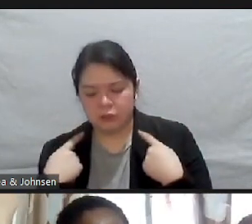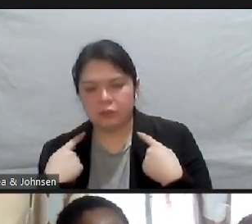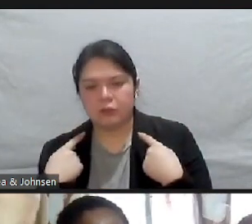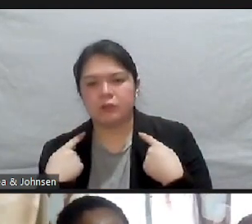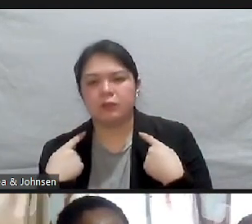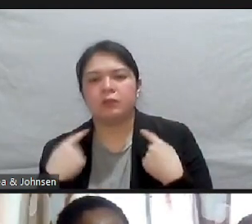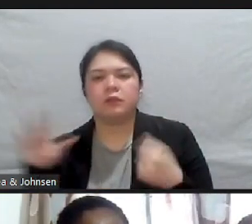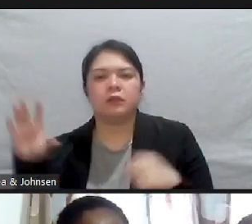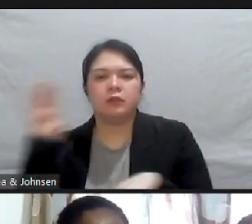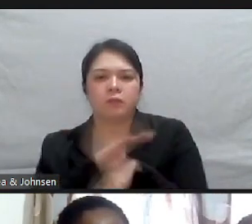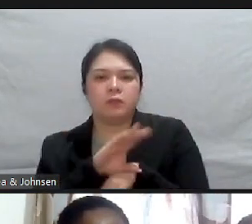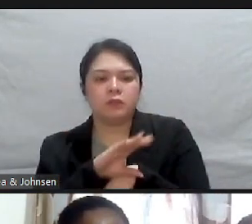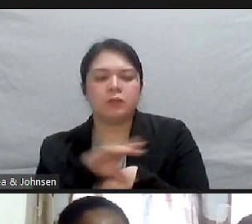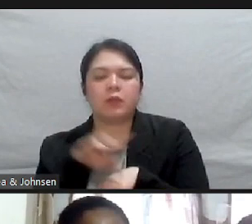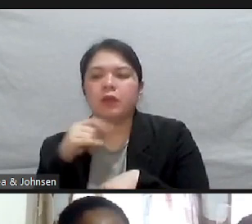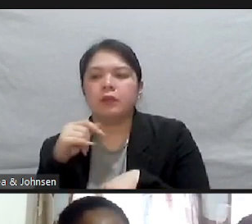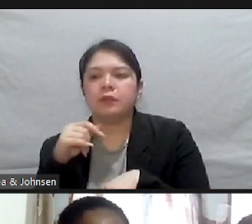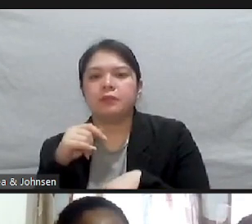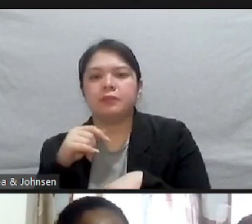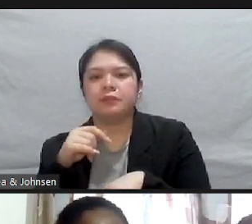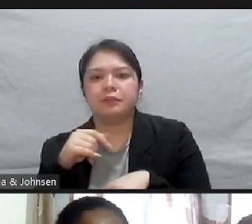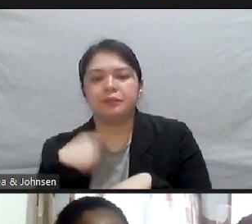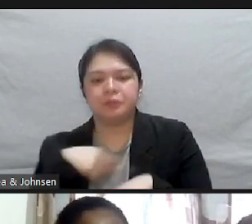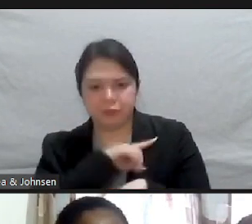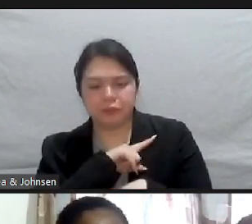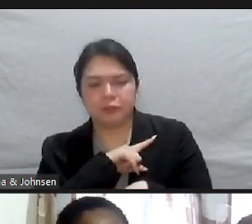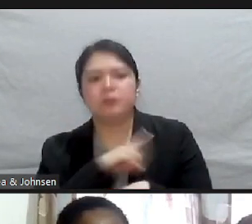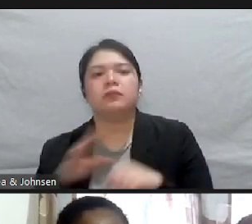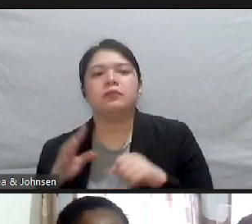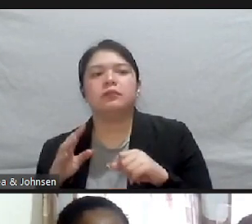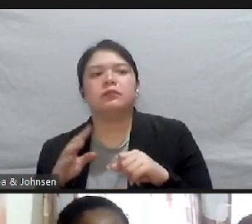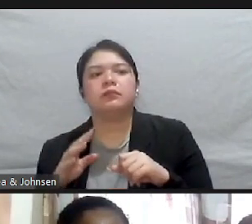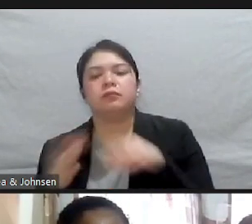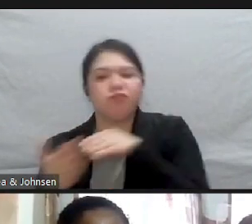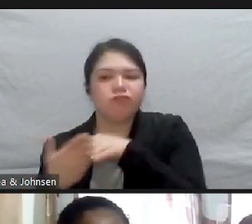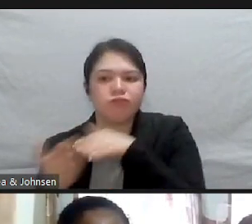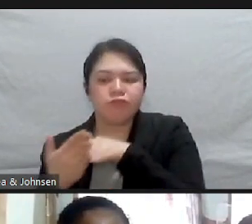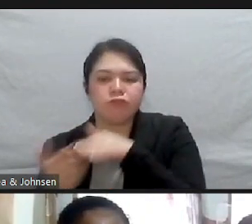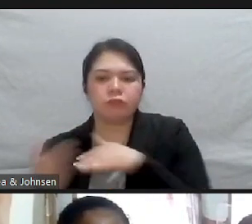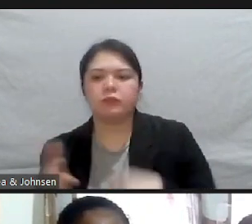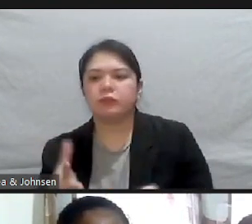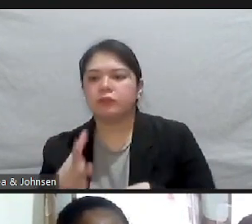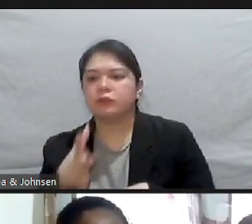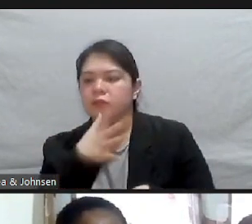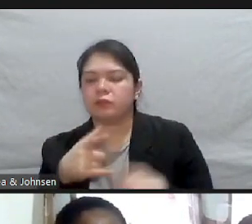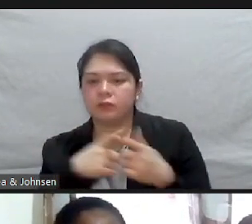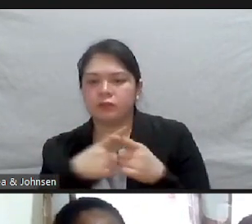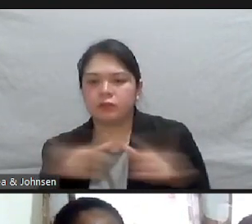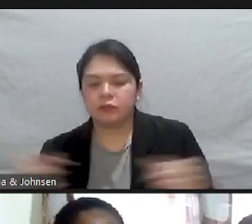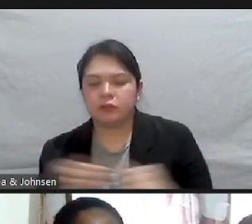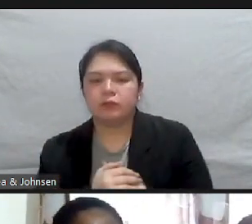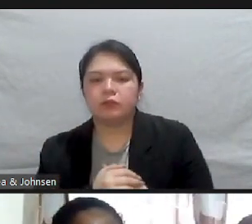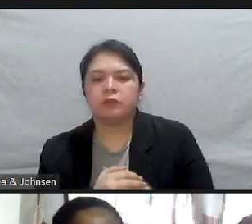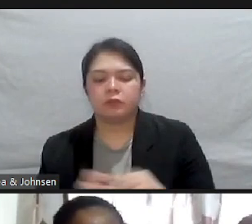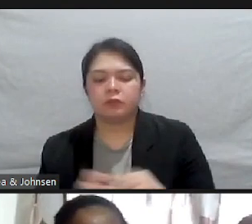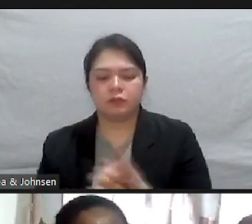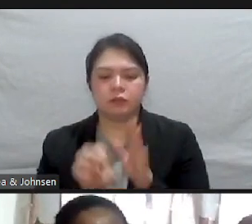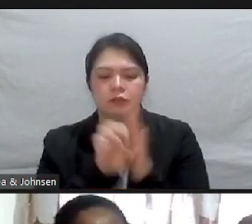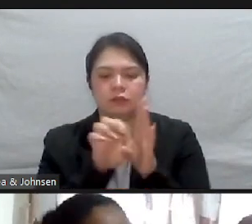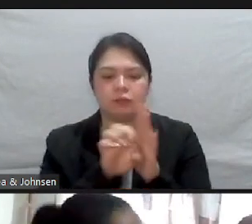forces, no, na nagsusulong ng ating mother tongue. Kaya halimbawa sa hanay ng